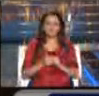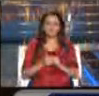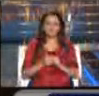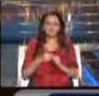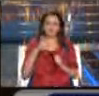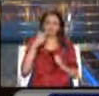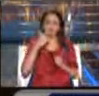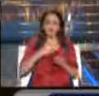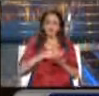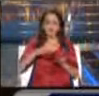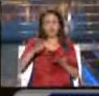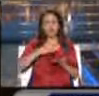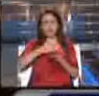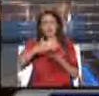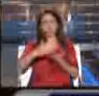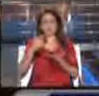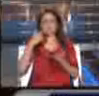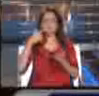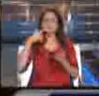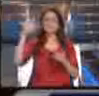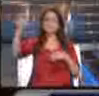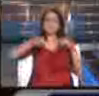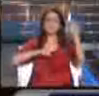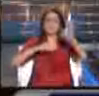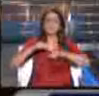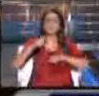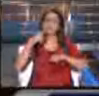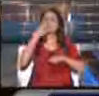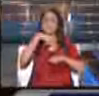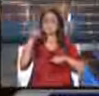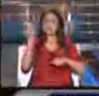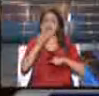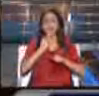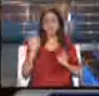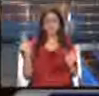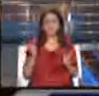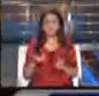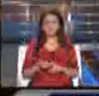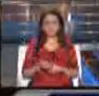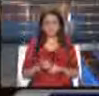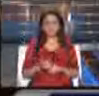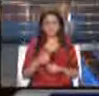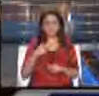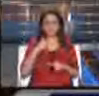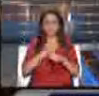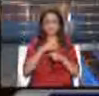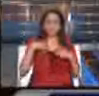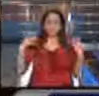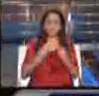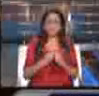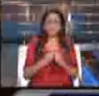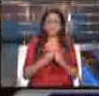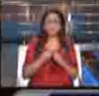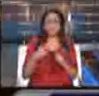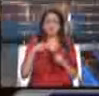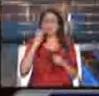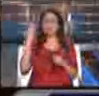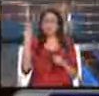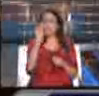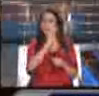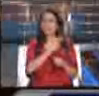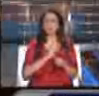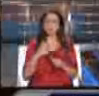منهم خرج عن الخط، وجبنا جميعا ان احنا نعيدهم الى الاطار الصحيح. ده الواجب اللي انا بعمله، اللي بيعمله زملائي، خصوصا خالد الغندور. لكنه هل